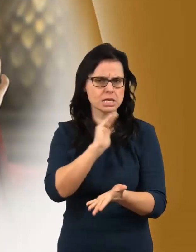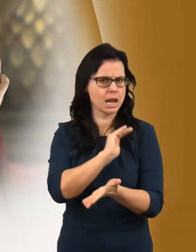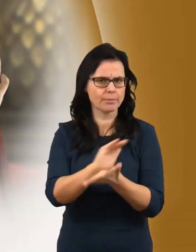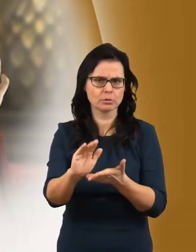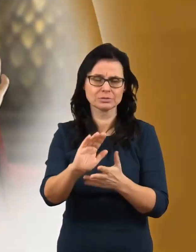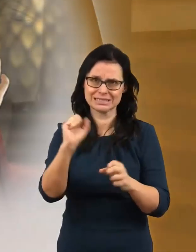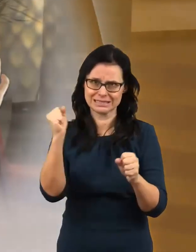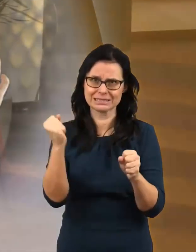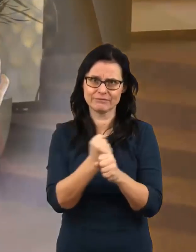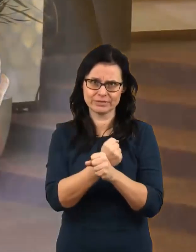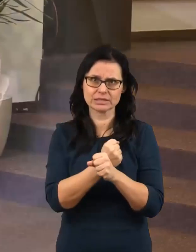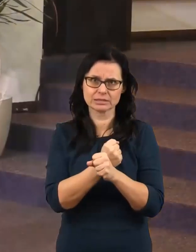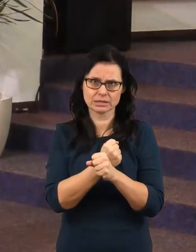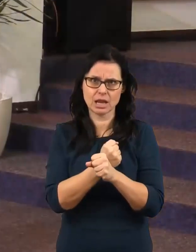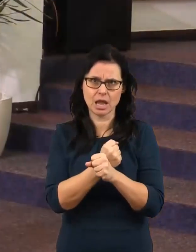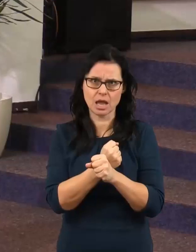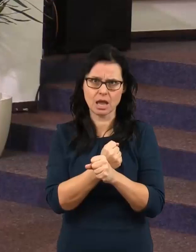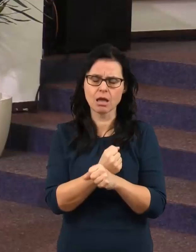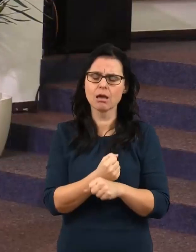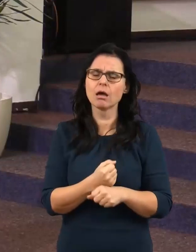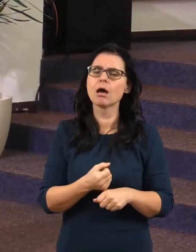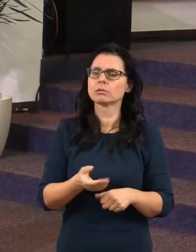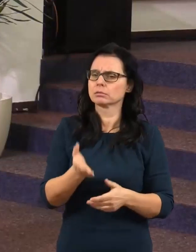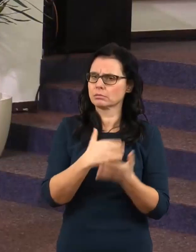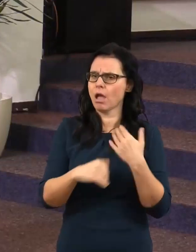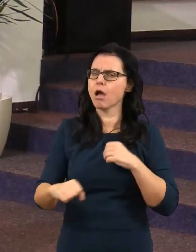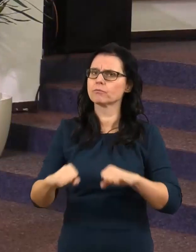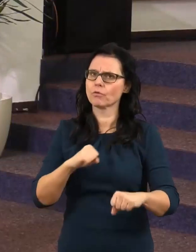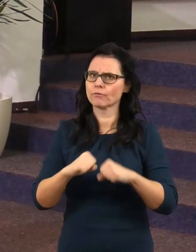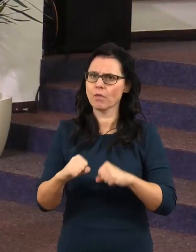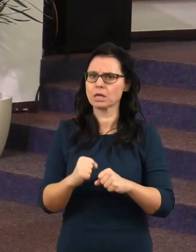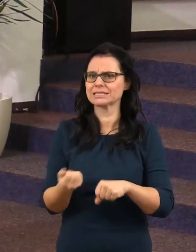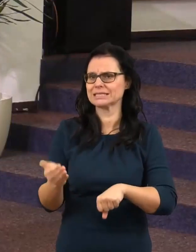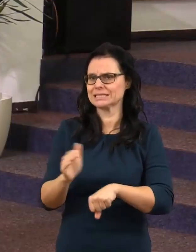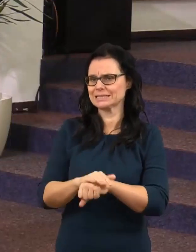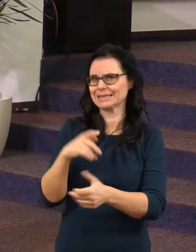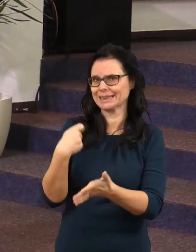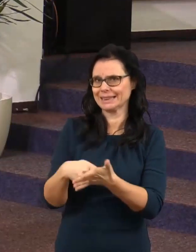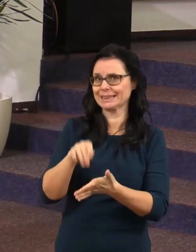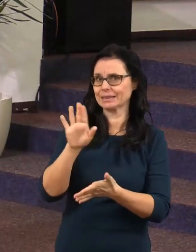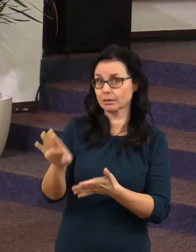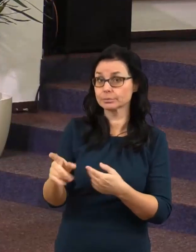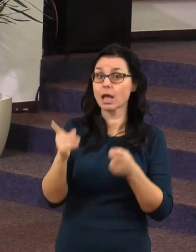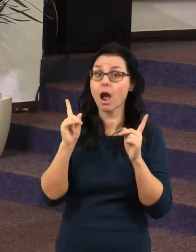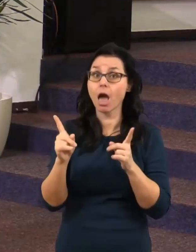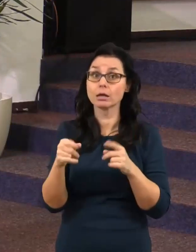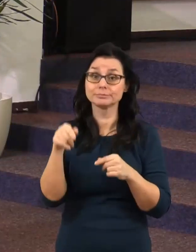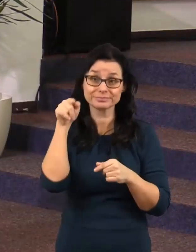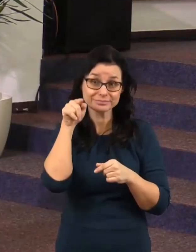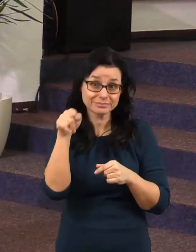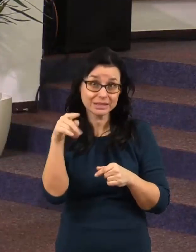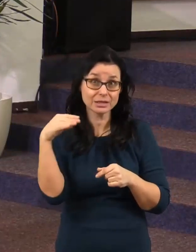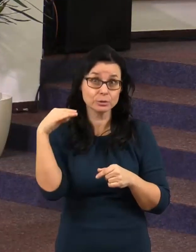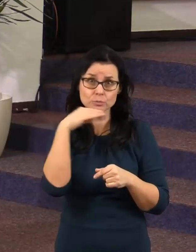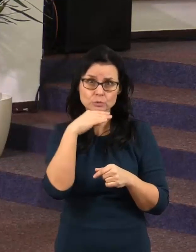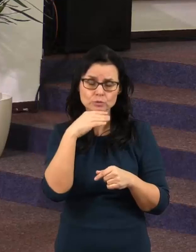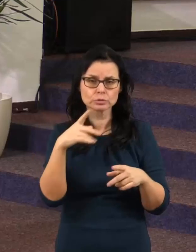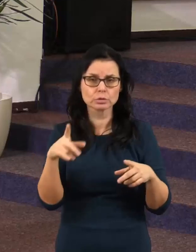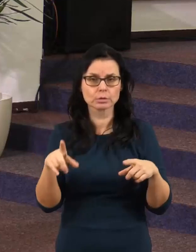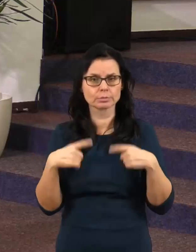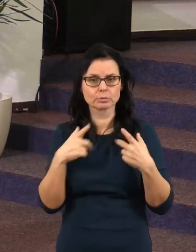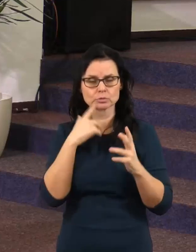tvrdě, jak měli despotové v tehdejší době zvykem. Ale co je zvláštní, tenhle ten pán prožil svoje